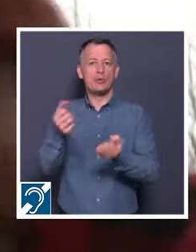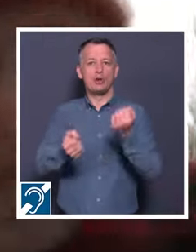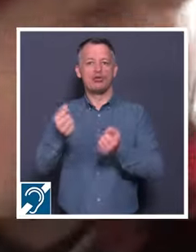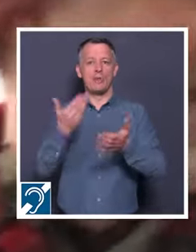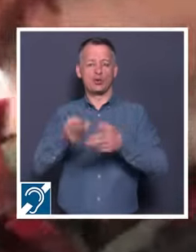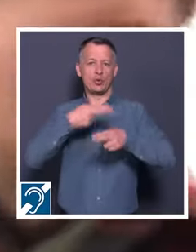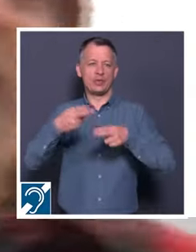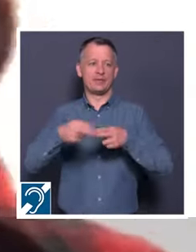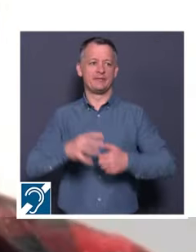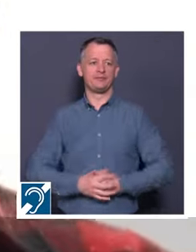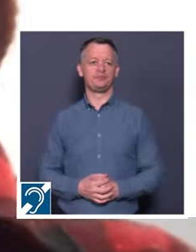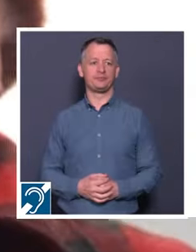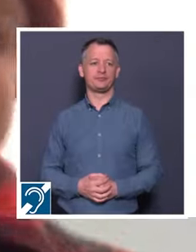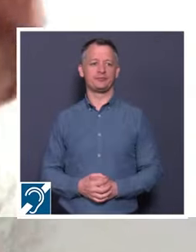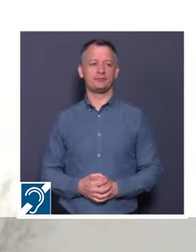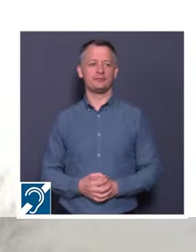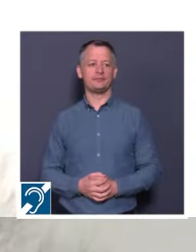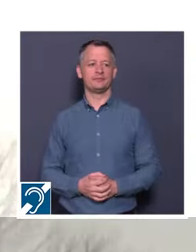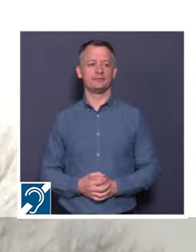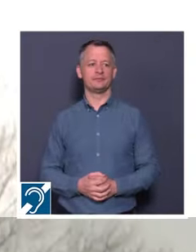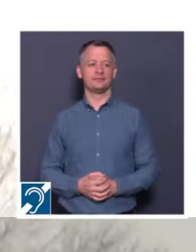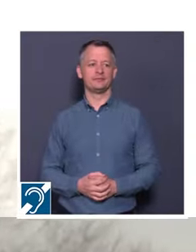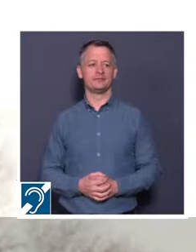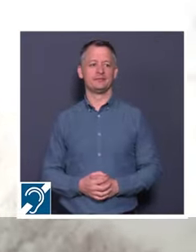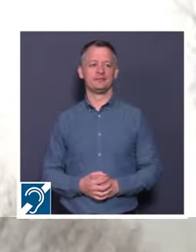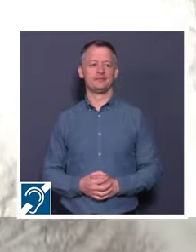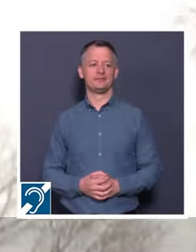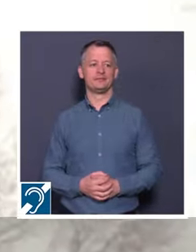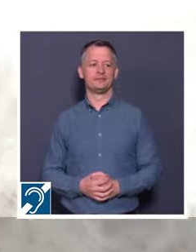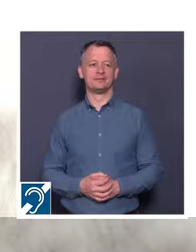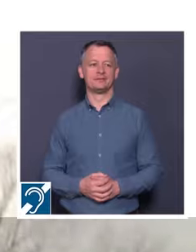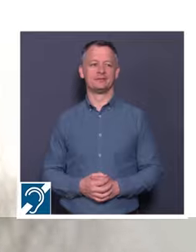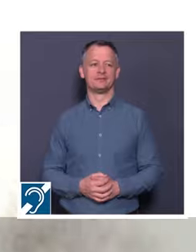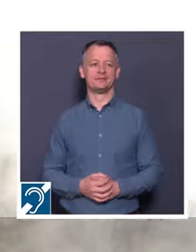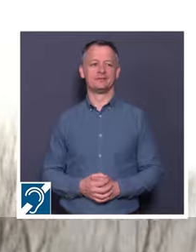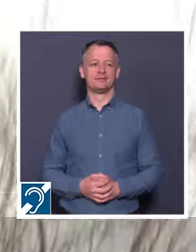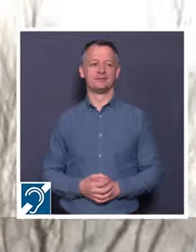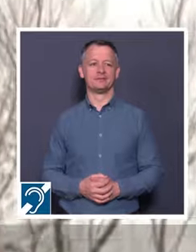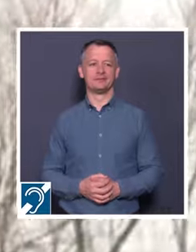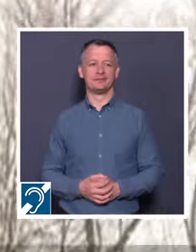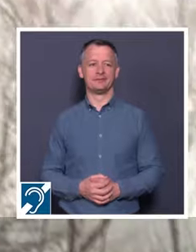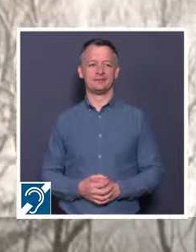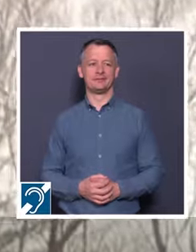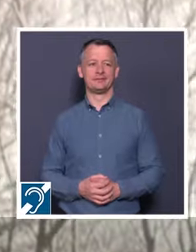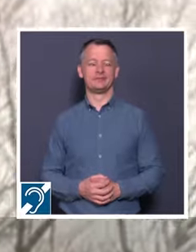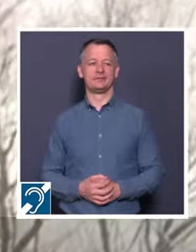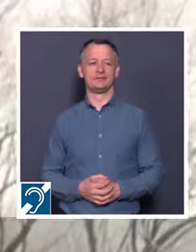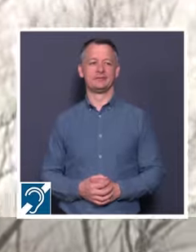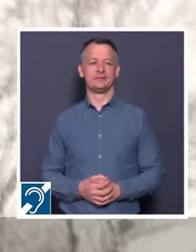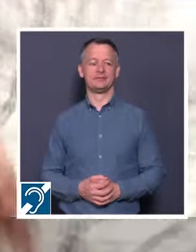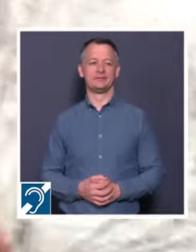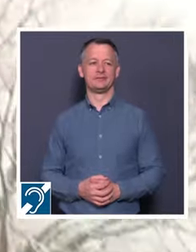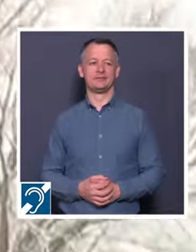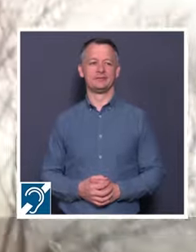dezăpezire. Just cleaning out the driveway for my wife. Uh-huh. Just trying to get the slush out of it so it doesn't freeze up tonight. Looks like you got